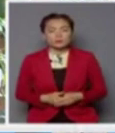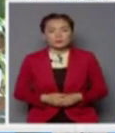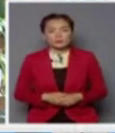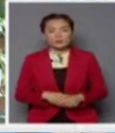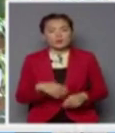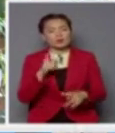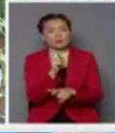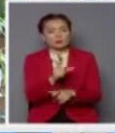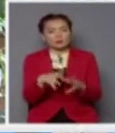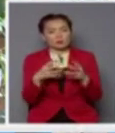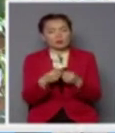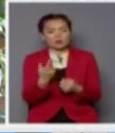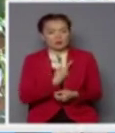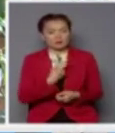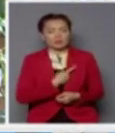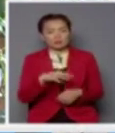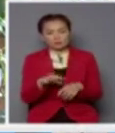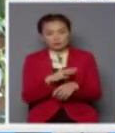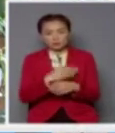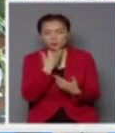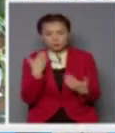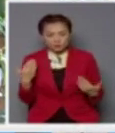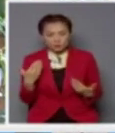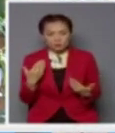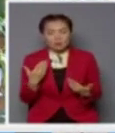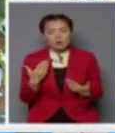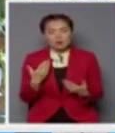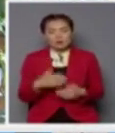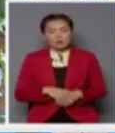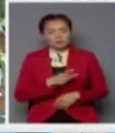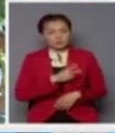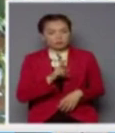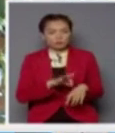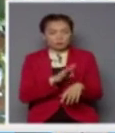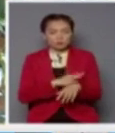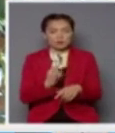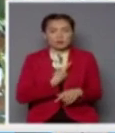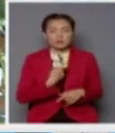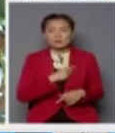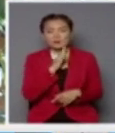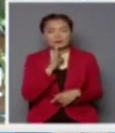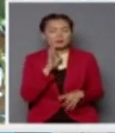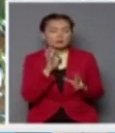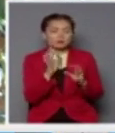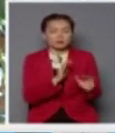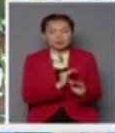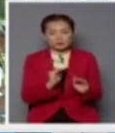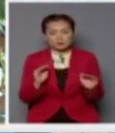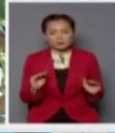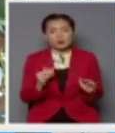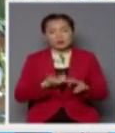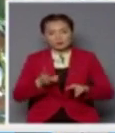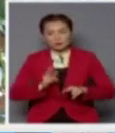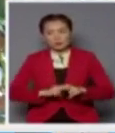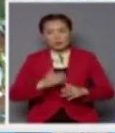асыраушысы жоқ әйелден баламен өзі, жаңағыдай ері немесе дүниеден өткен, немесе ажырасқан, немесе жаңағыдай